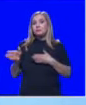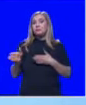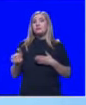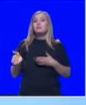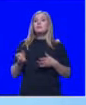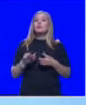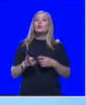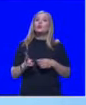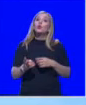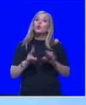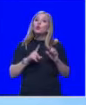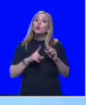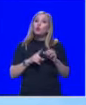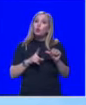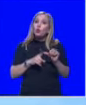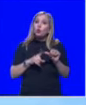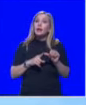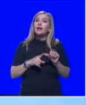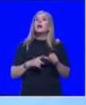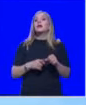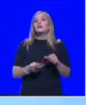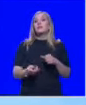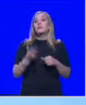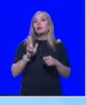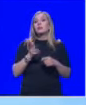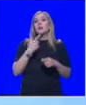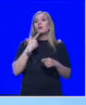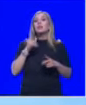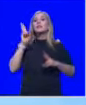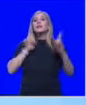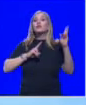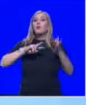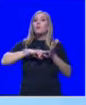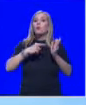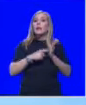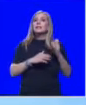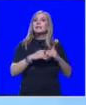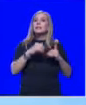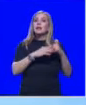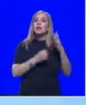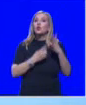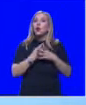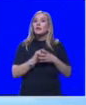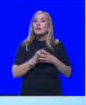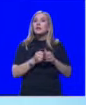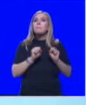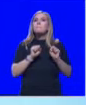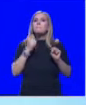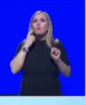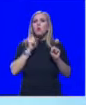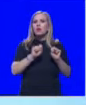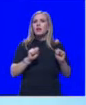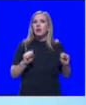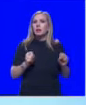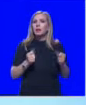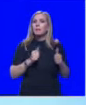юни 2018 година, когато е гласуван проекта за изграждане на нови бронирани машини, придобиване на нови